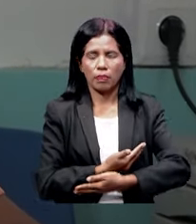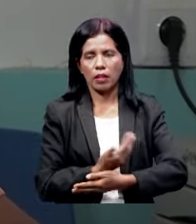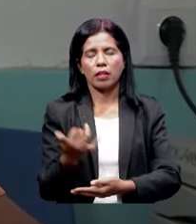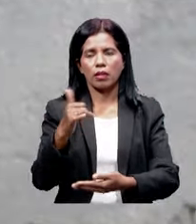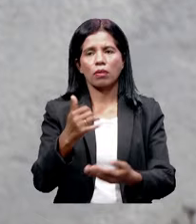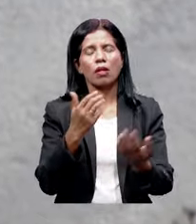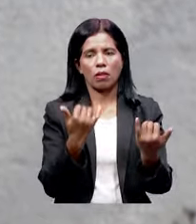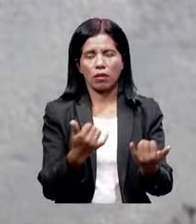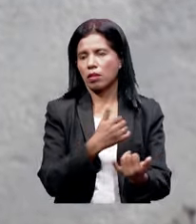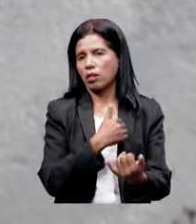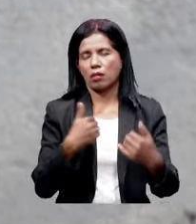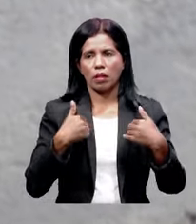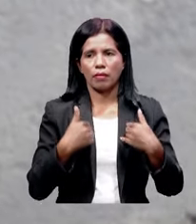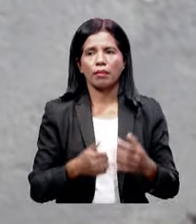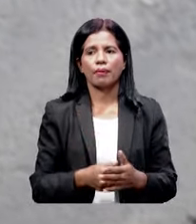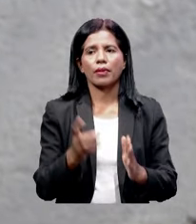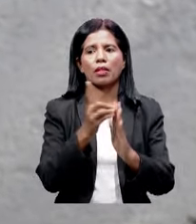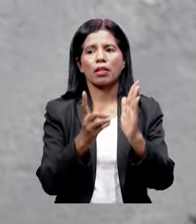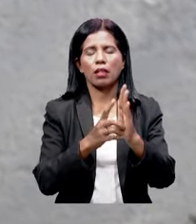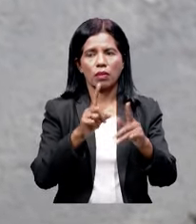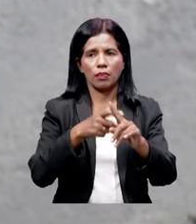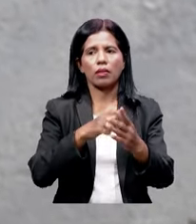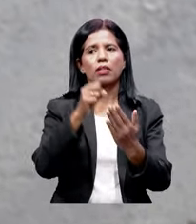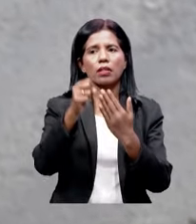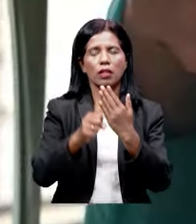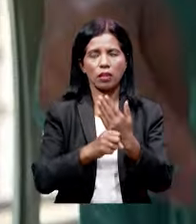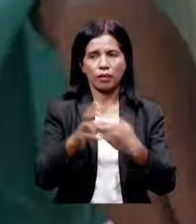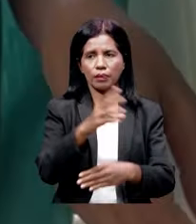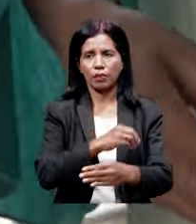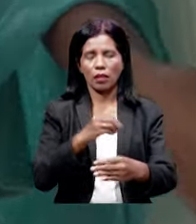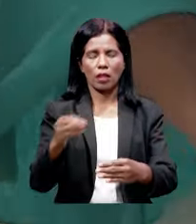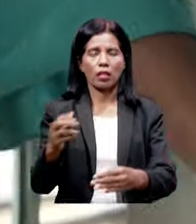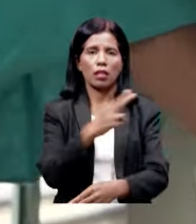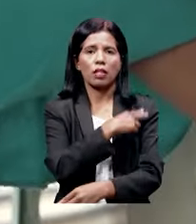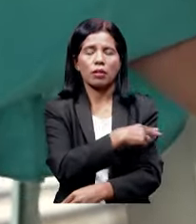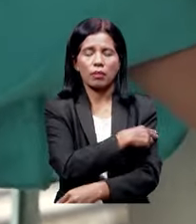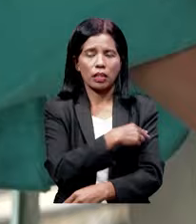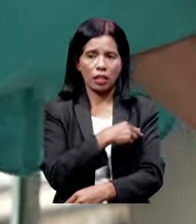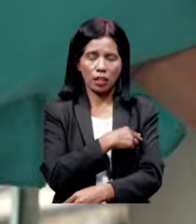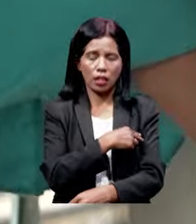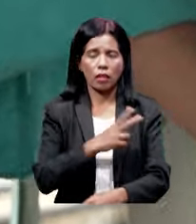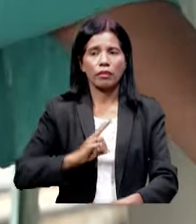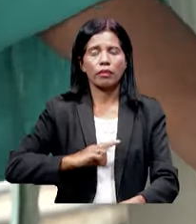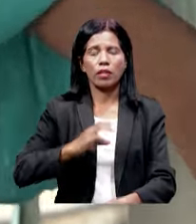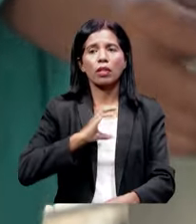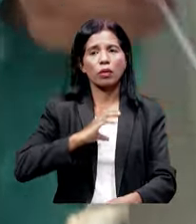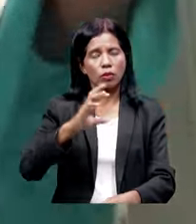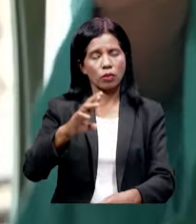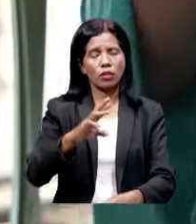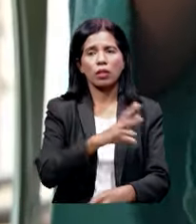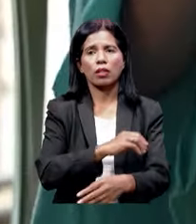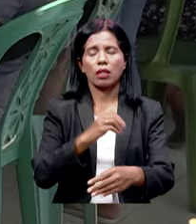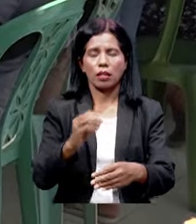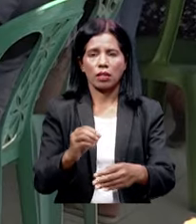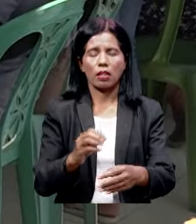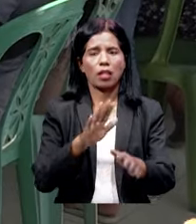parado hela Tuir dadu si fulan setembro ne centro internamento Veracruz resista la barik rihun rua resin usi numero